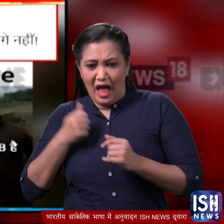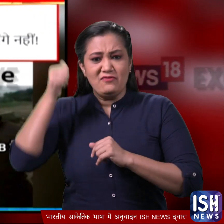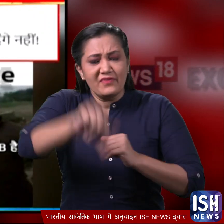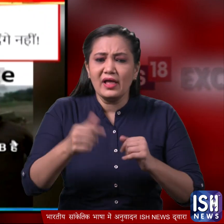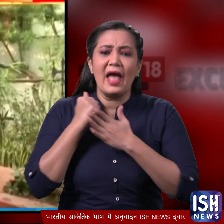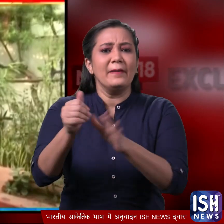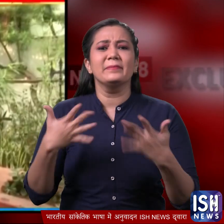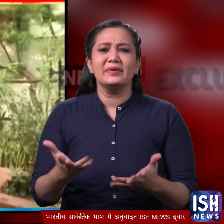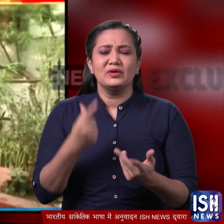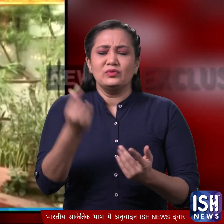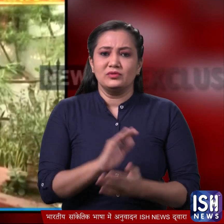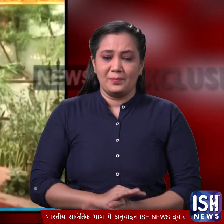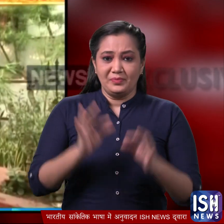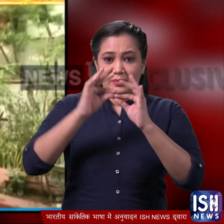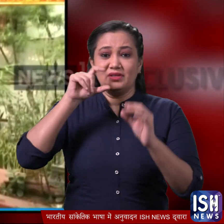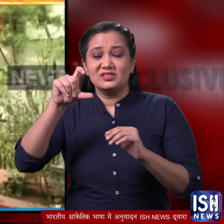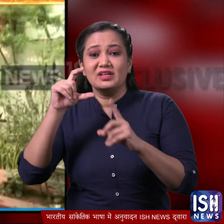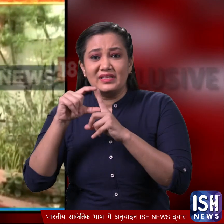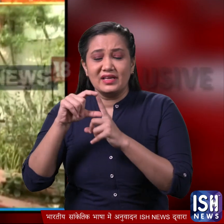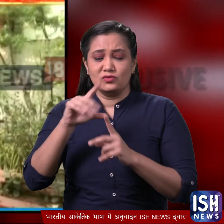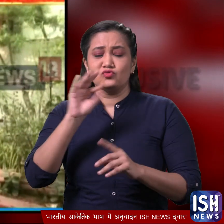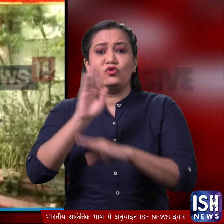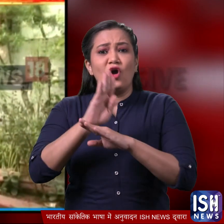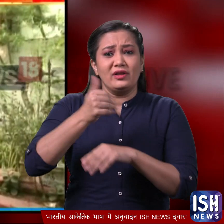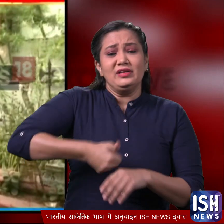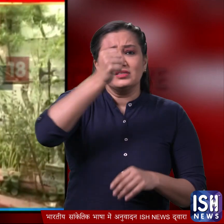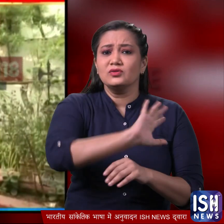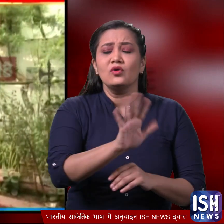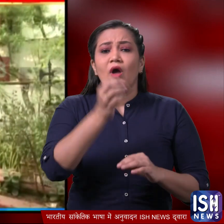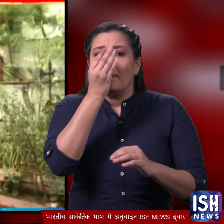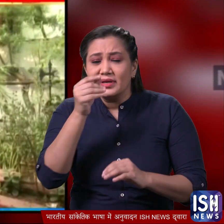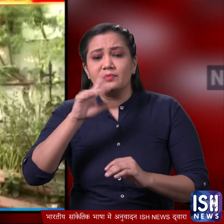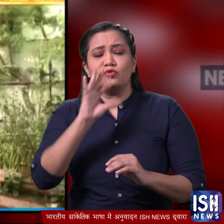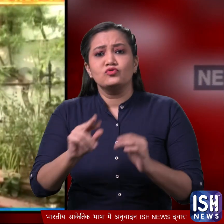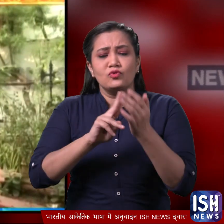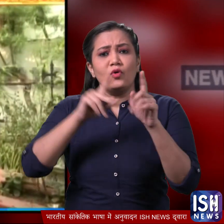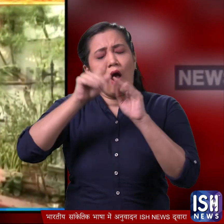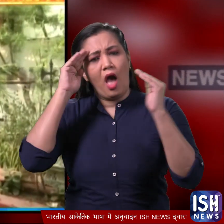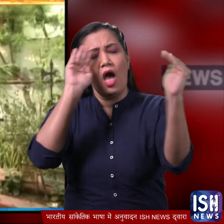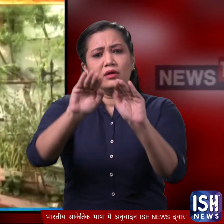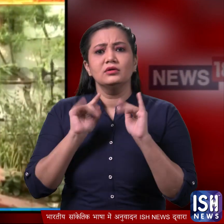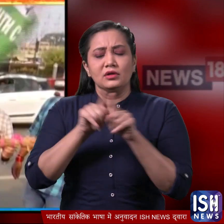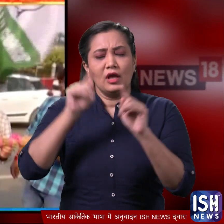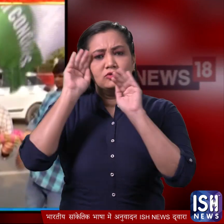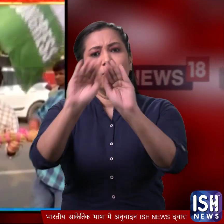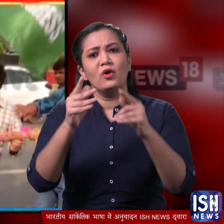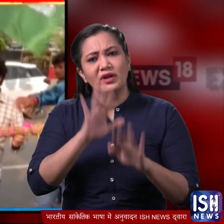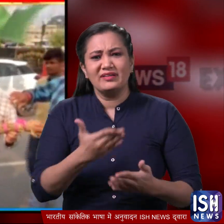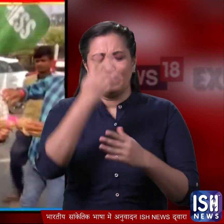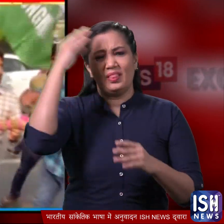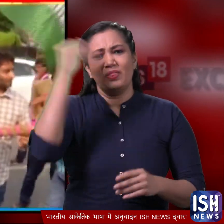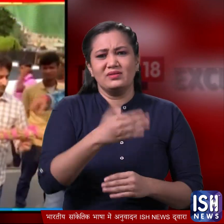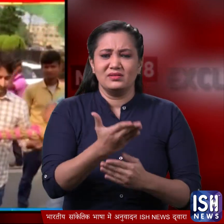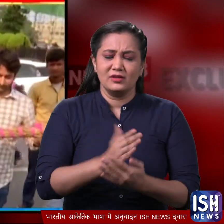को हराने देगी। भक्तचरण दास जी कांग्रेस के प्रभारी कम, बीजेपी एनडीए के भक्त ज्यादा हैं। जाहिर